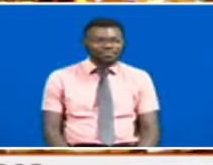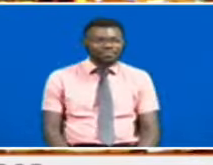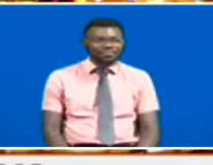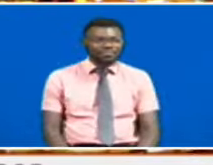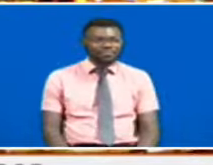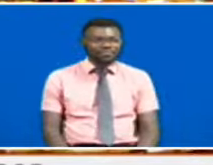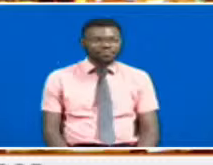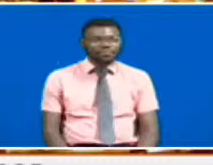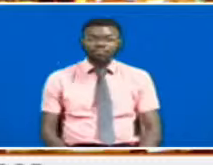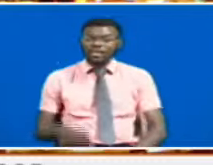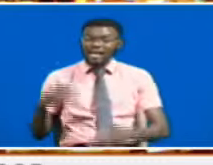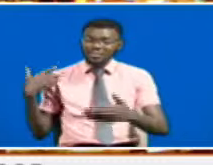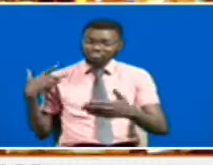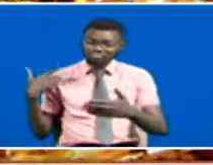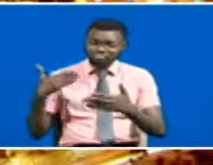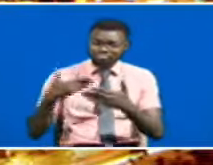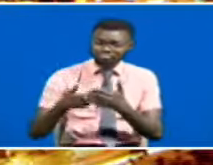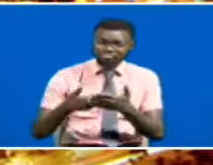Basi mtazamaji,